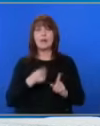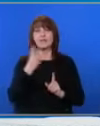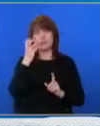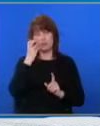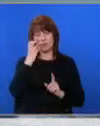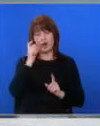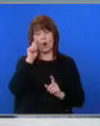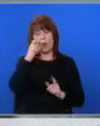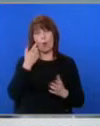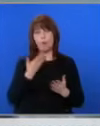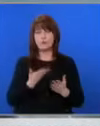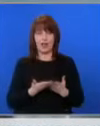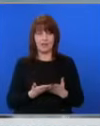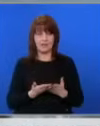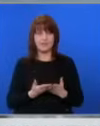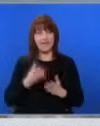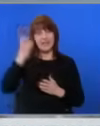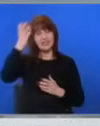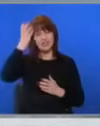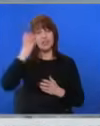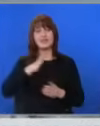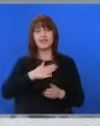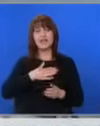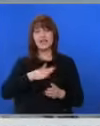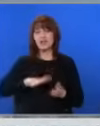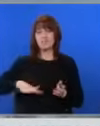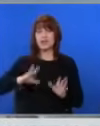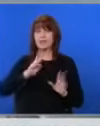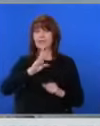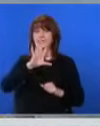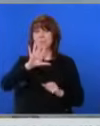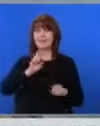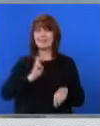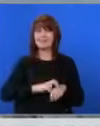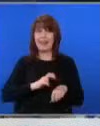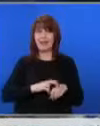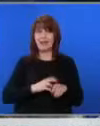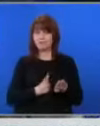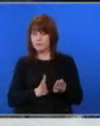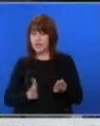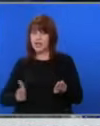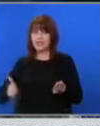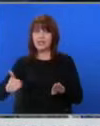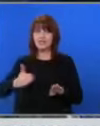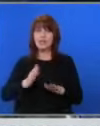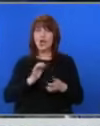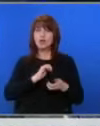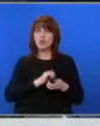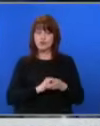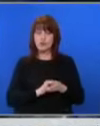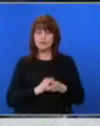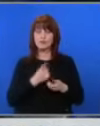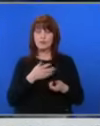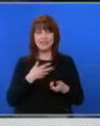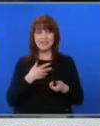тази претенция. Държавният имот е над 35 декара и в него попада дълга ивица от крайбрежието. Дружеството, предявило претенциите